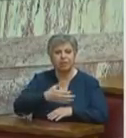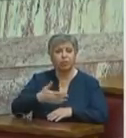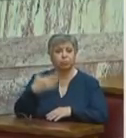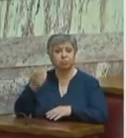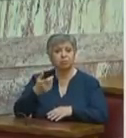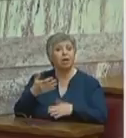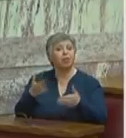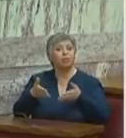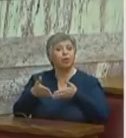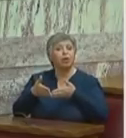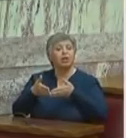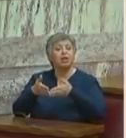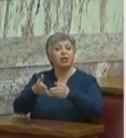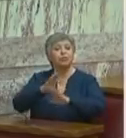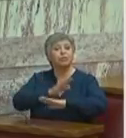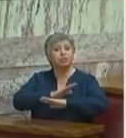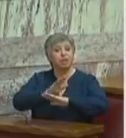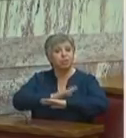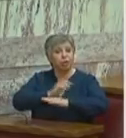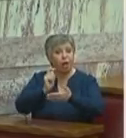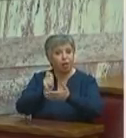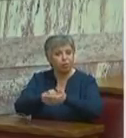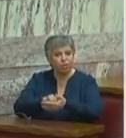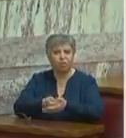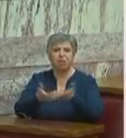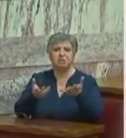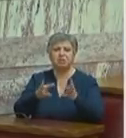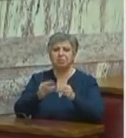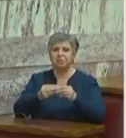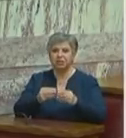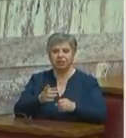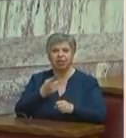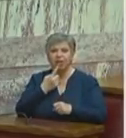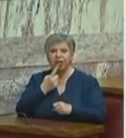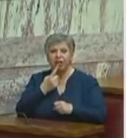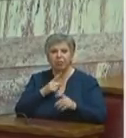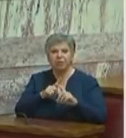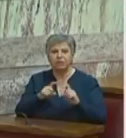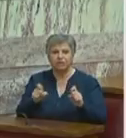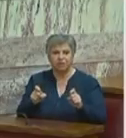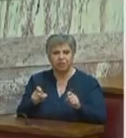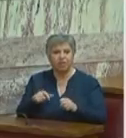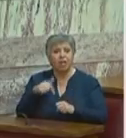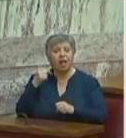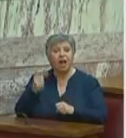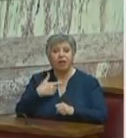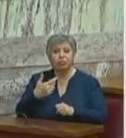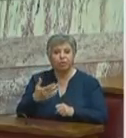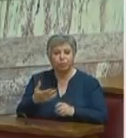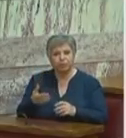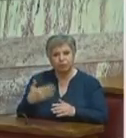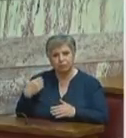Να μιλήσω για το γεγονός ότι έχουμε ήδη για 3 μήνες κρατούμενους